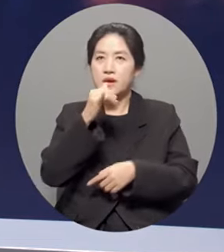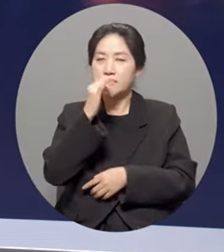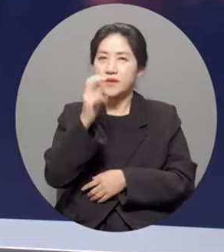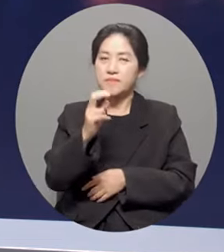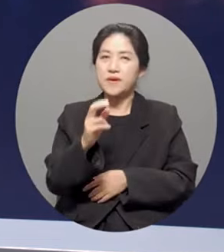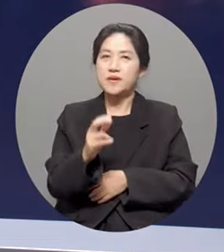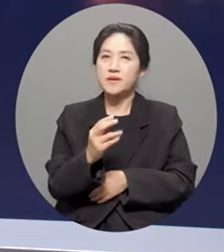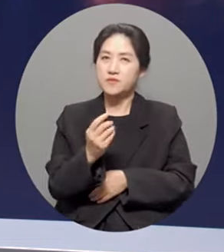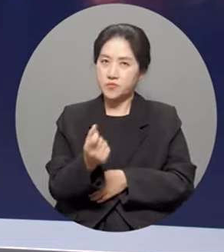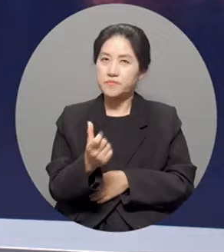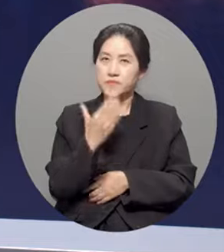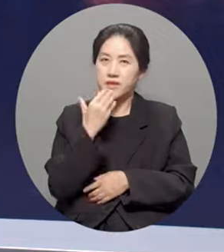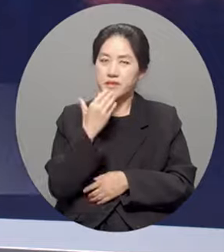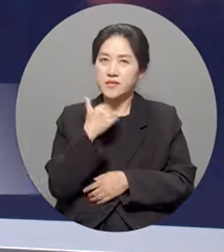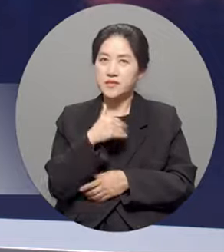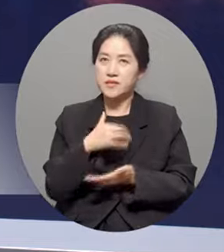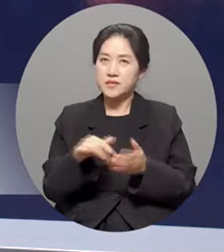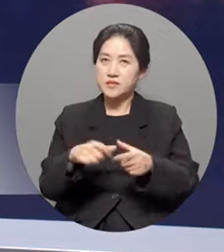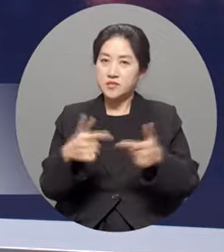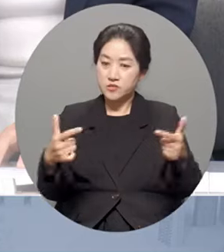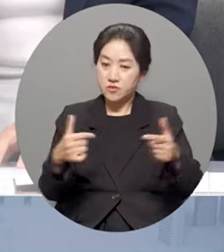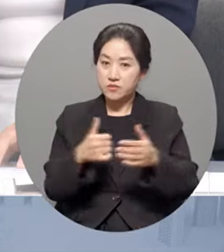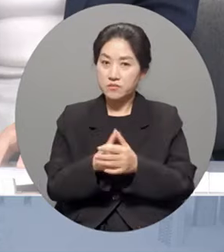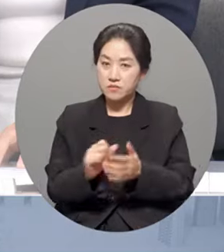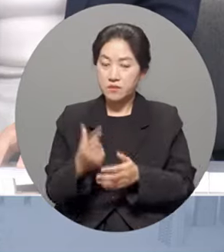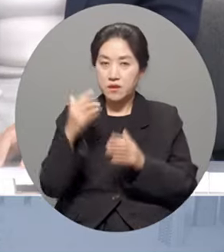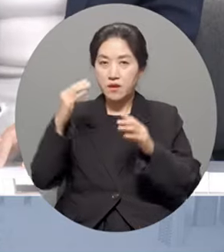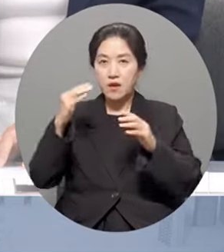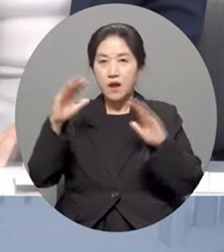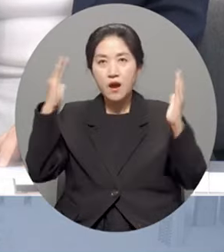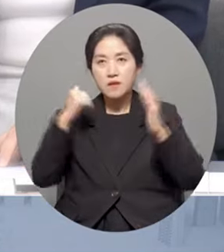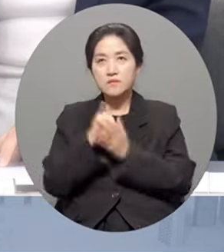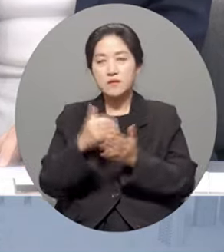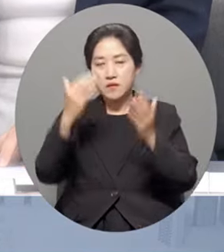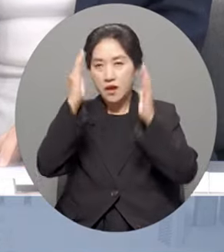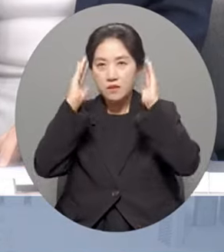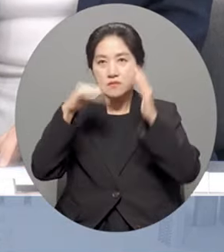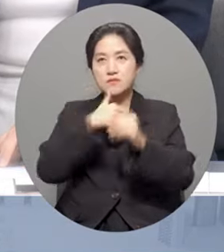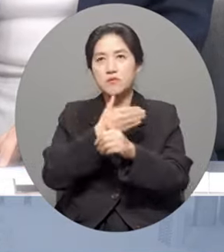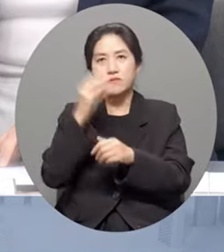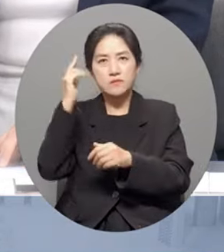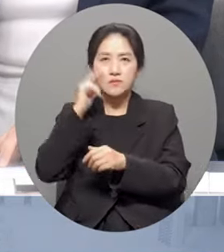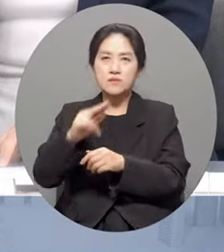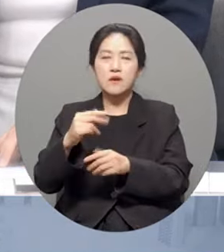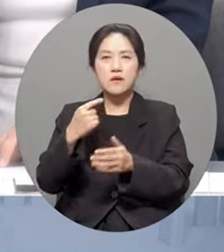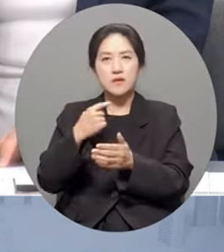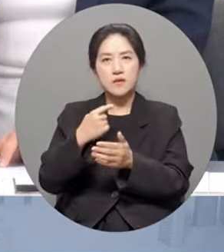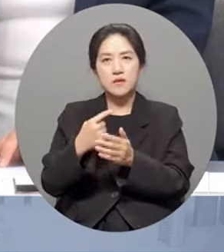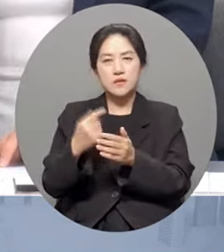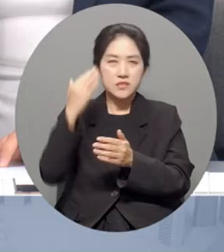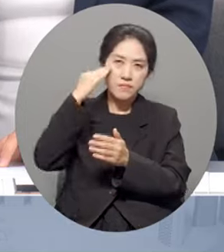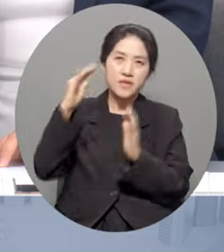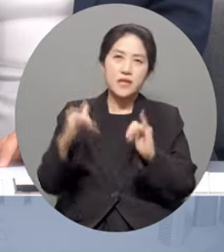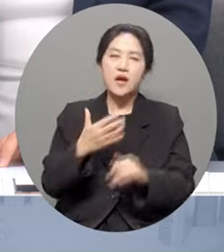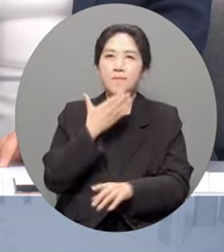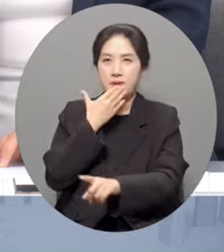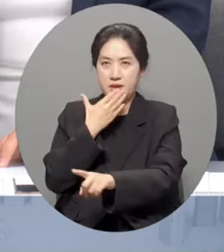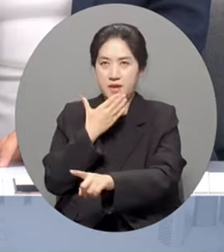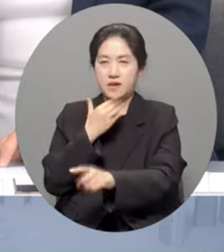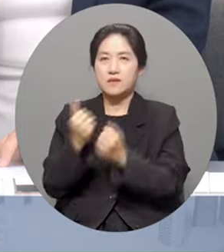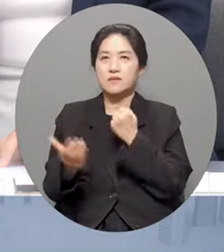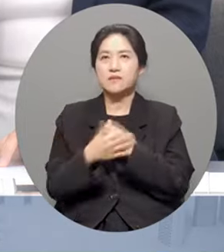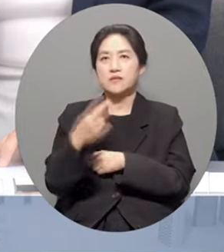보입니다네 의대생들은 증원으로 학습권을 심각하게 심 침해당할 수 있다 이게 오늘 재판부의 지적인데요 그러면서